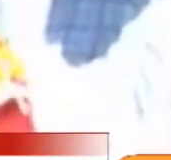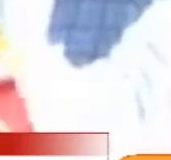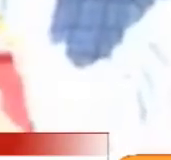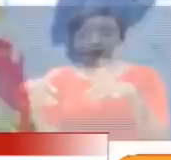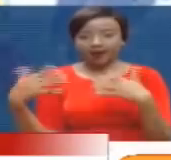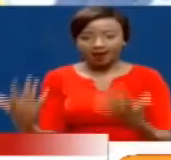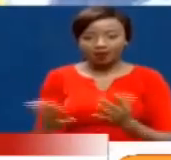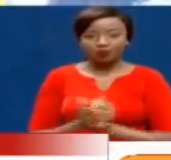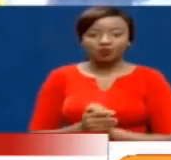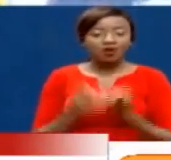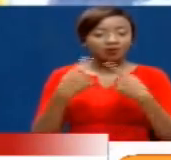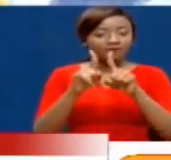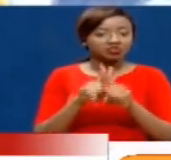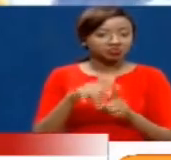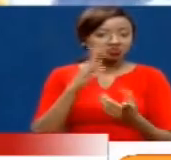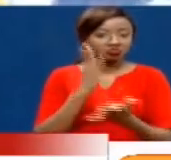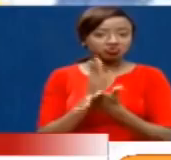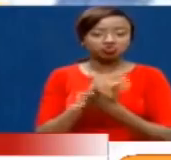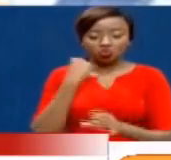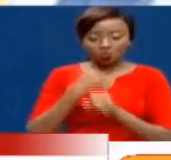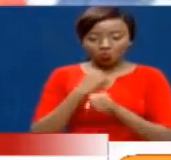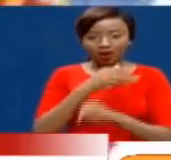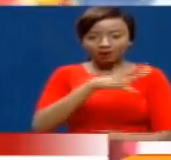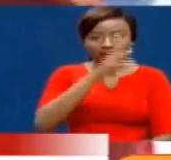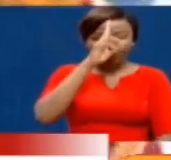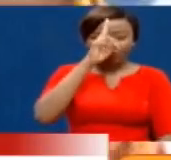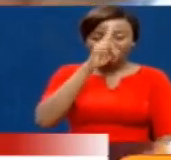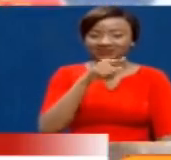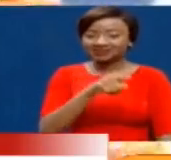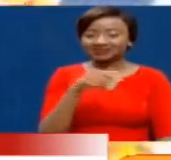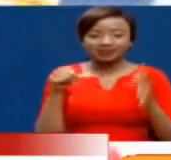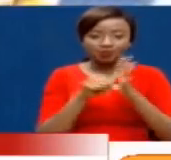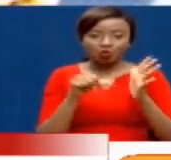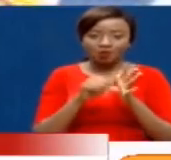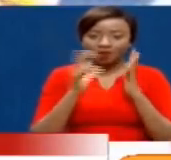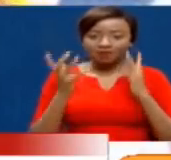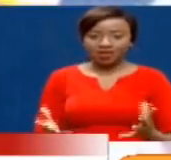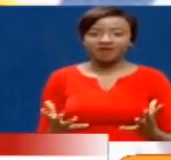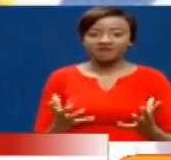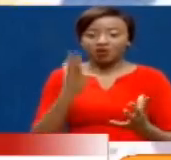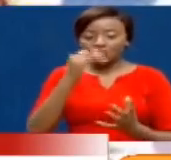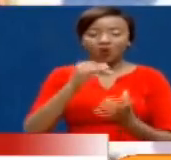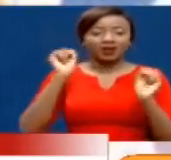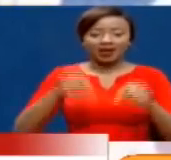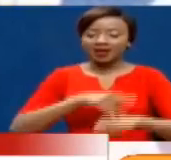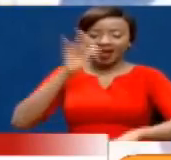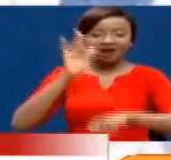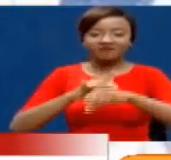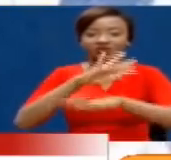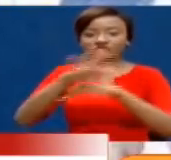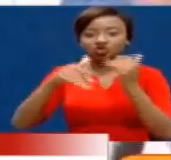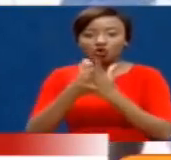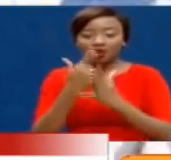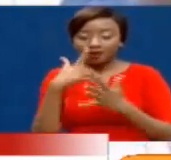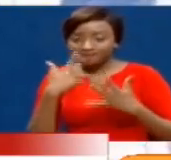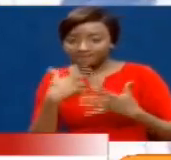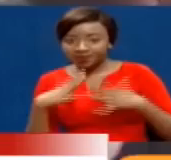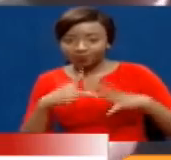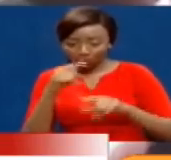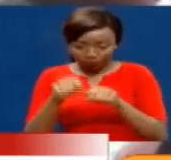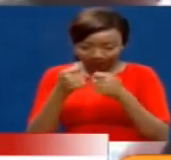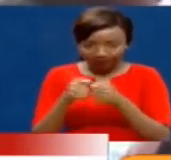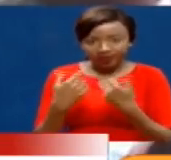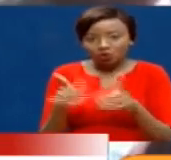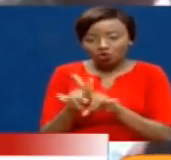necessary evil, na kazi ya polisi ni mtego wa panya. Itaingia yule aliyehusika na yule asiyehusika, wale wabaya watoke katikati ya wananchi